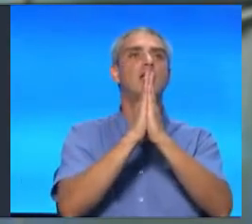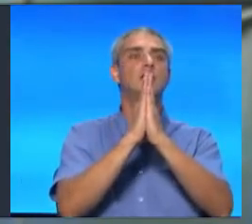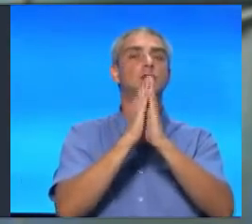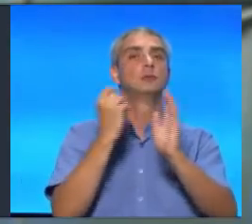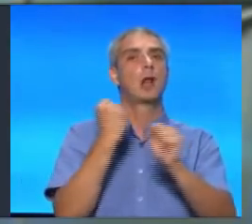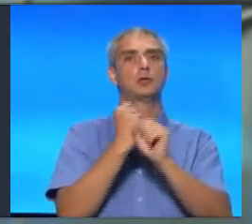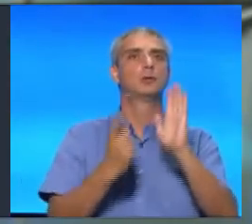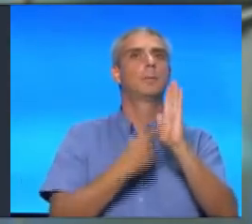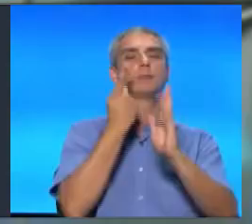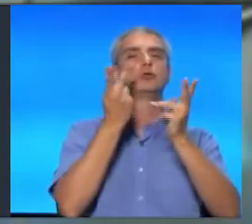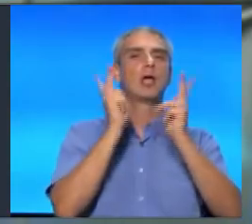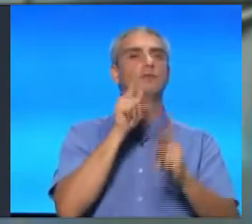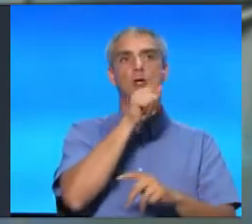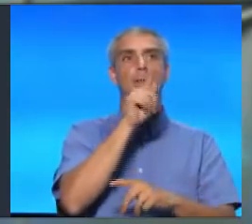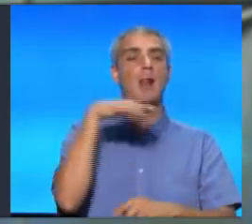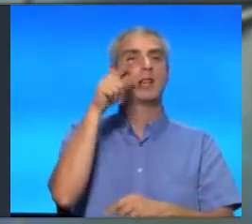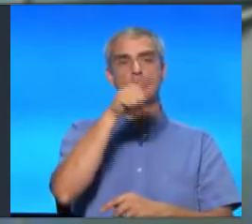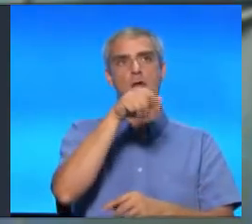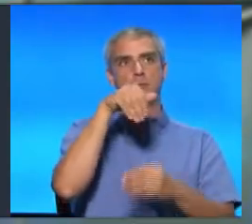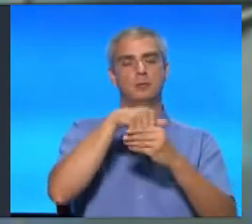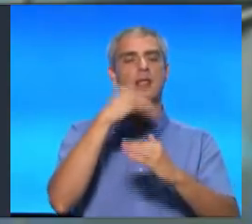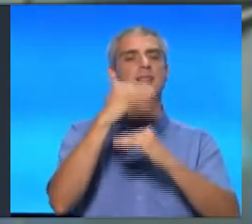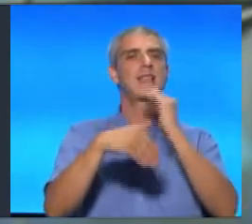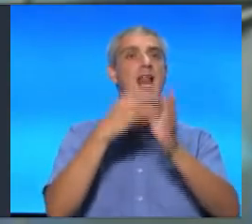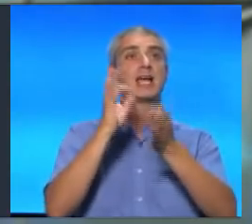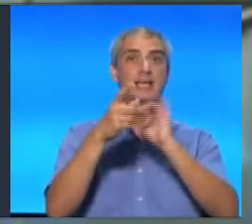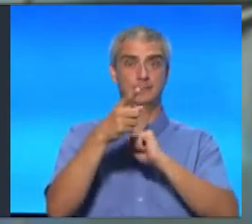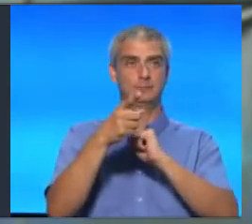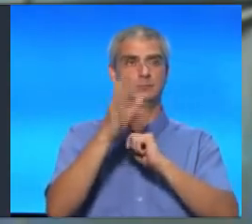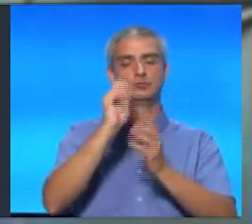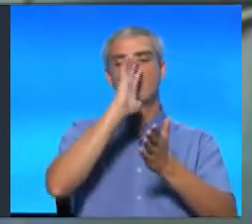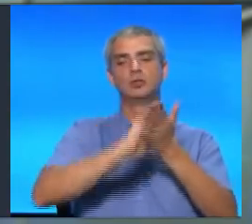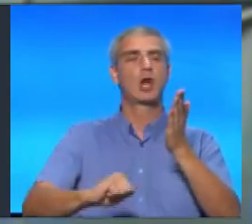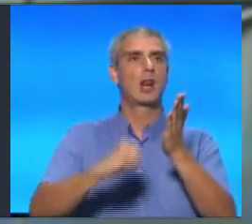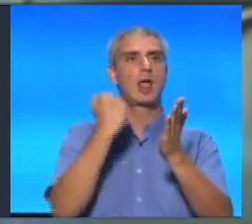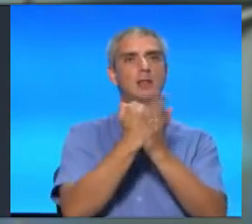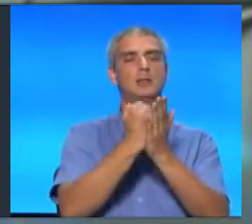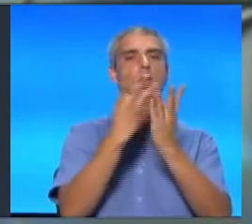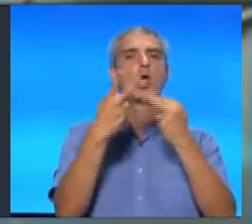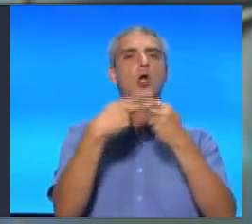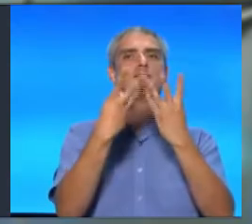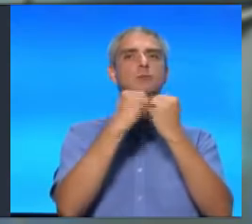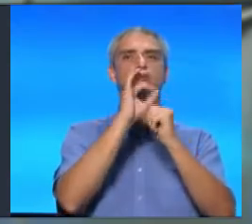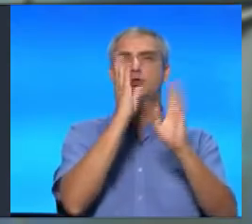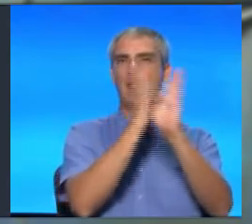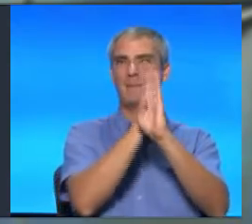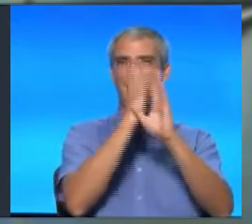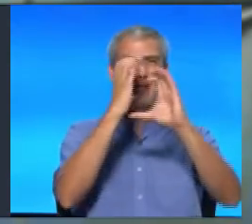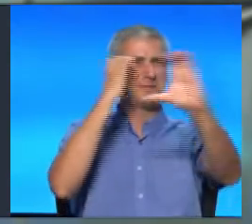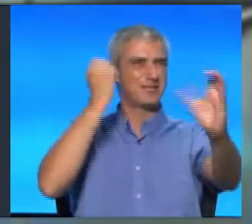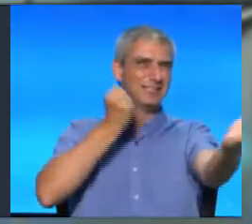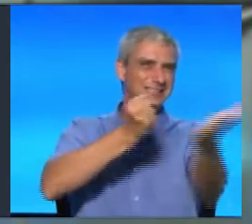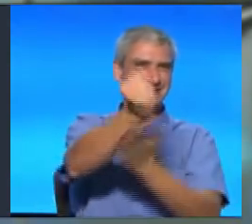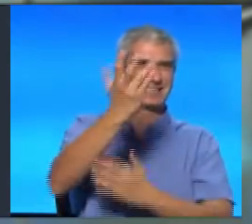תקדים שיאפשרו להם להיות צעד בהליכים המנהליים לשלילת תושבות של קרובי משפחתו של המחבל. נופר משה,